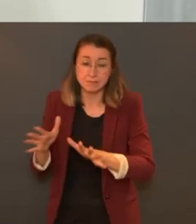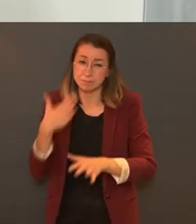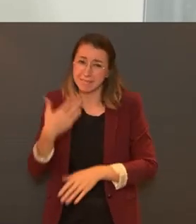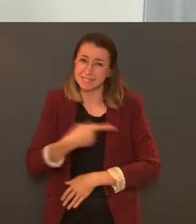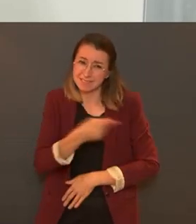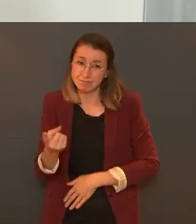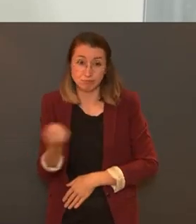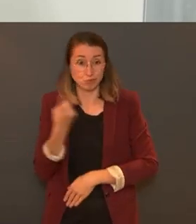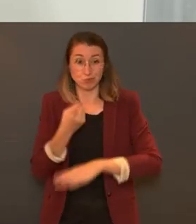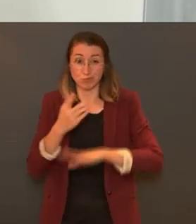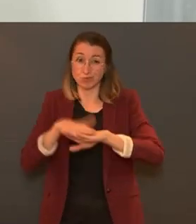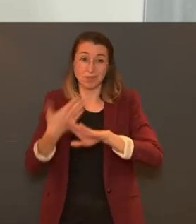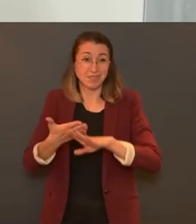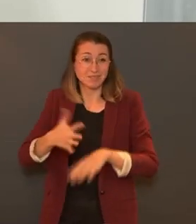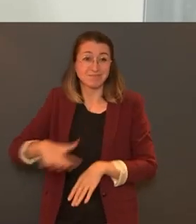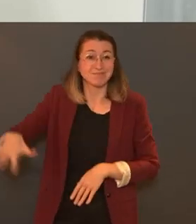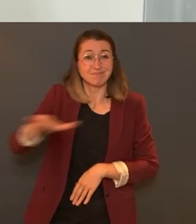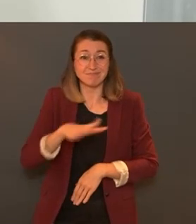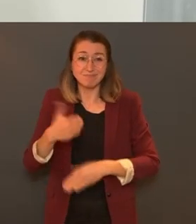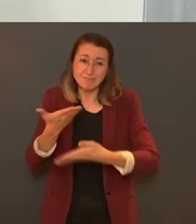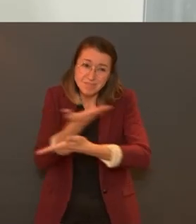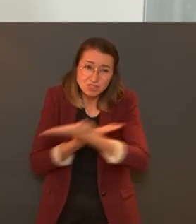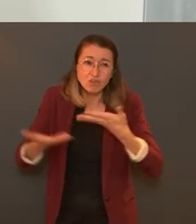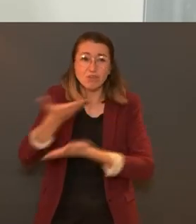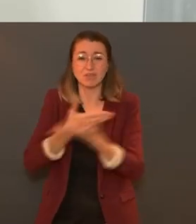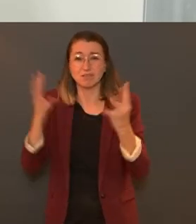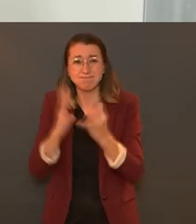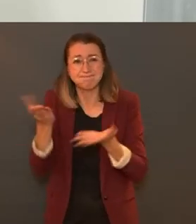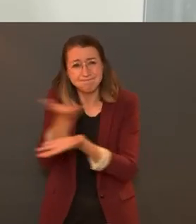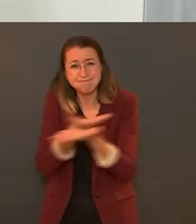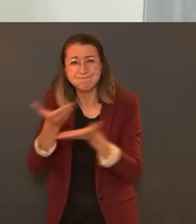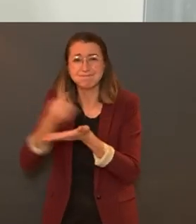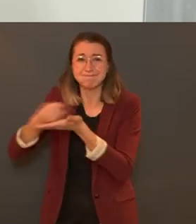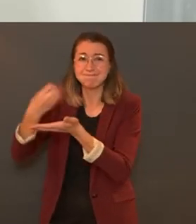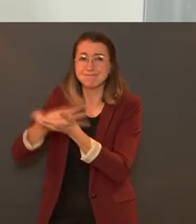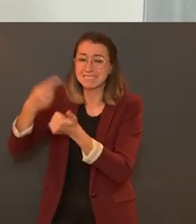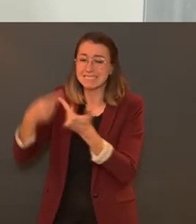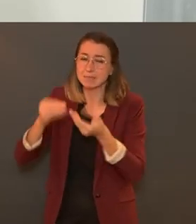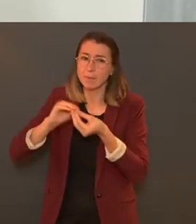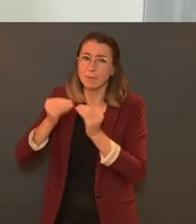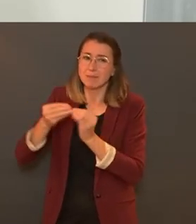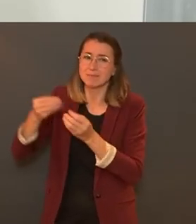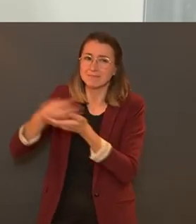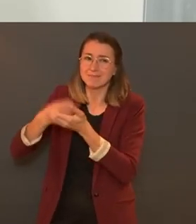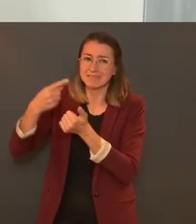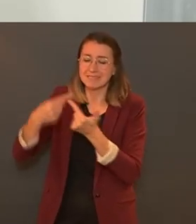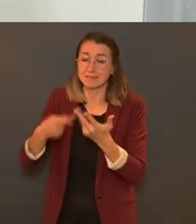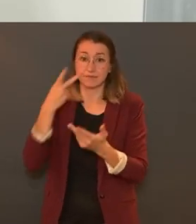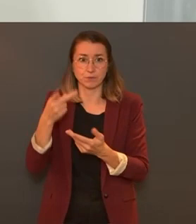retours très clairs du terrain. Nous devons tenter d'y apporter des réponses pratiques à cette surcharge de